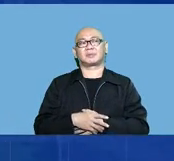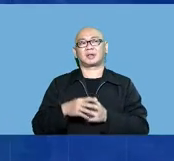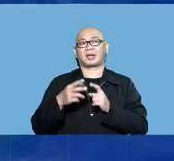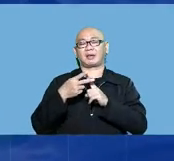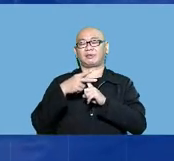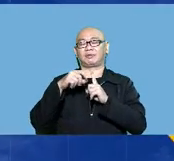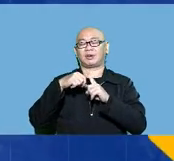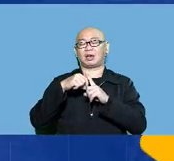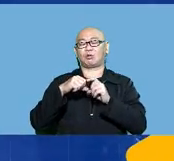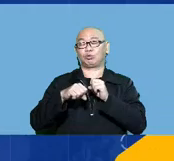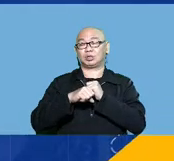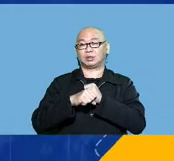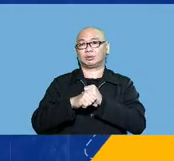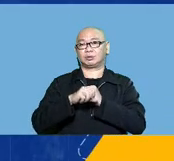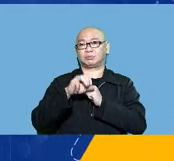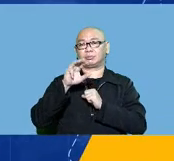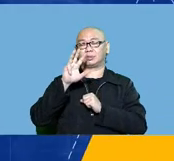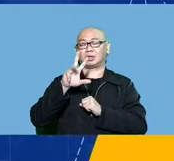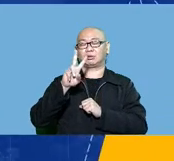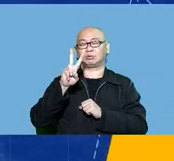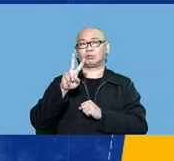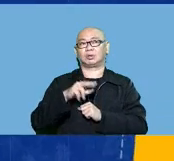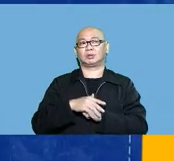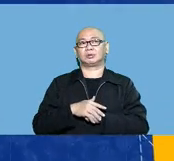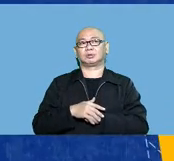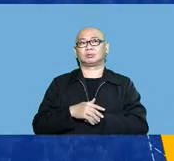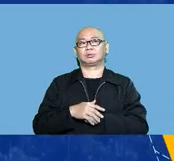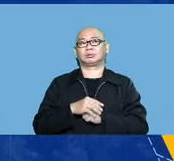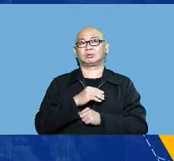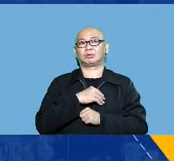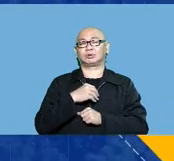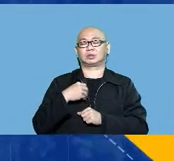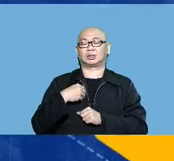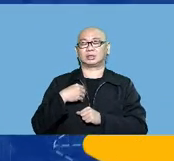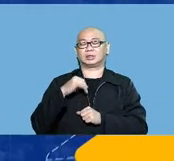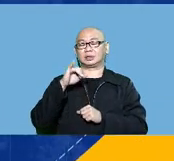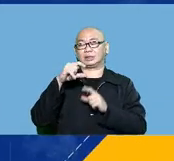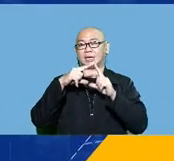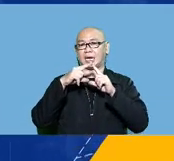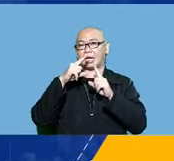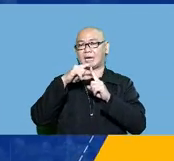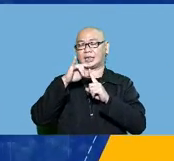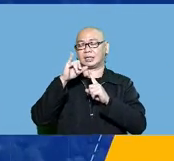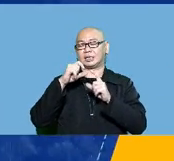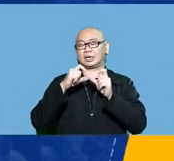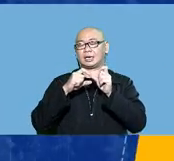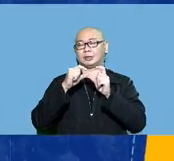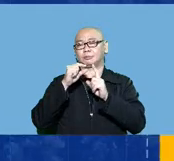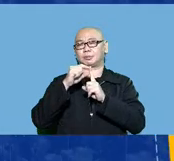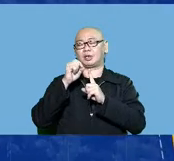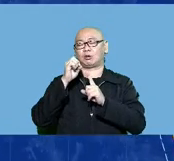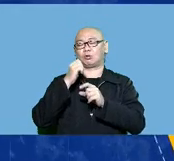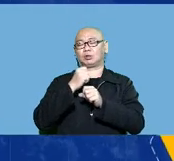92 juga Selby di, saya lihat tadi Dr. Jati SPOG, Dr.